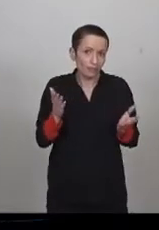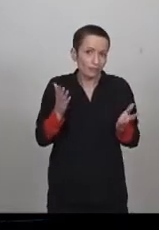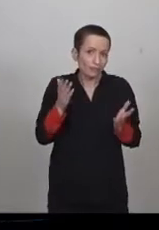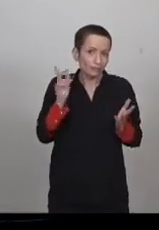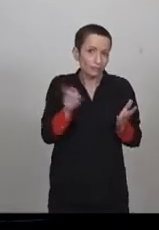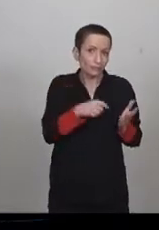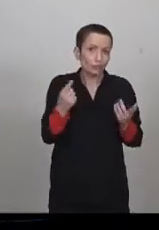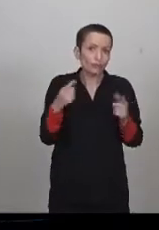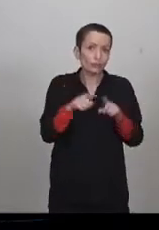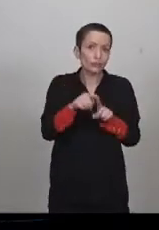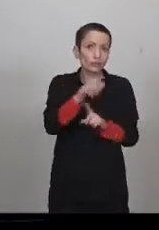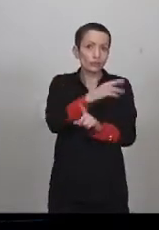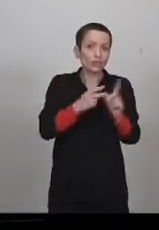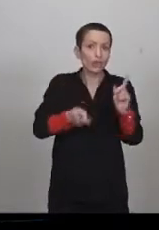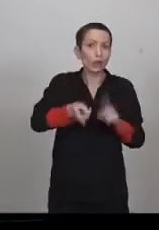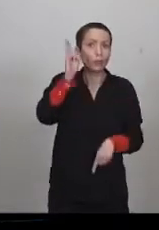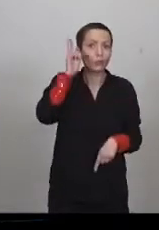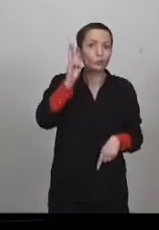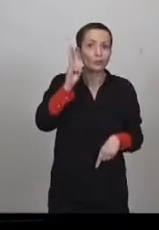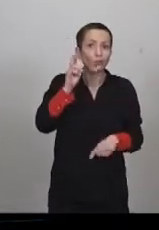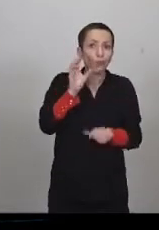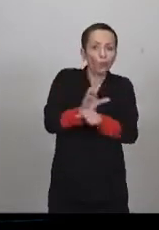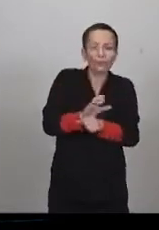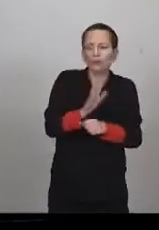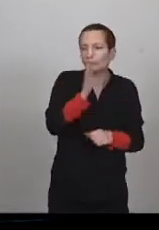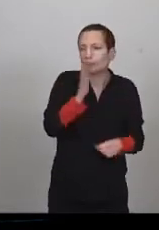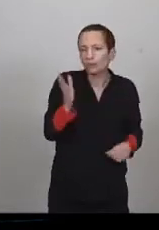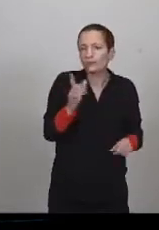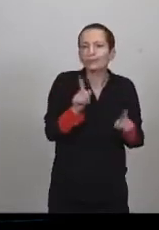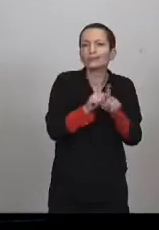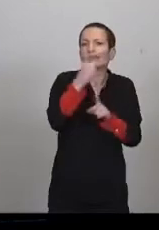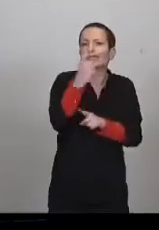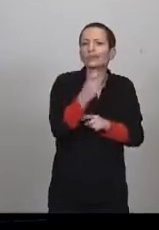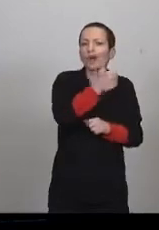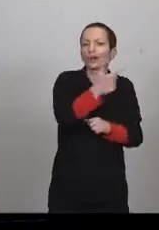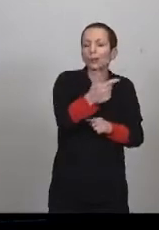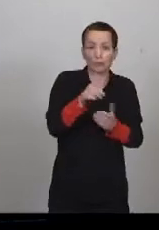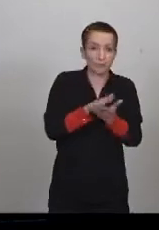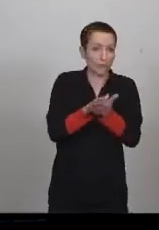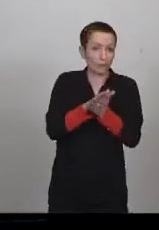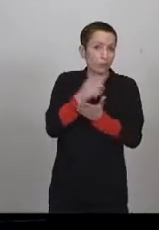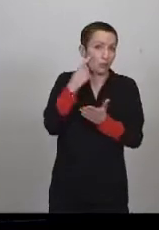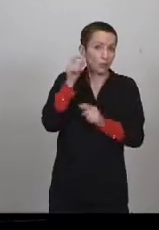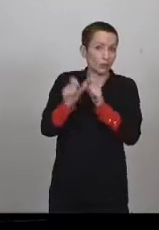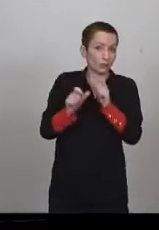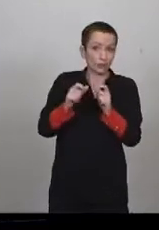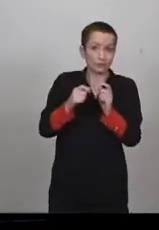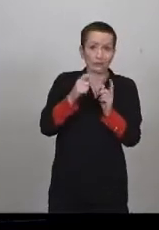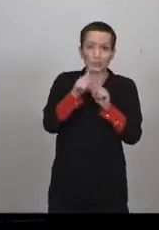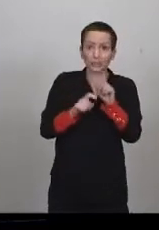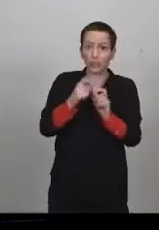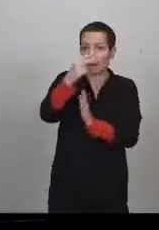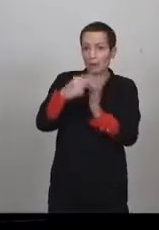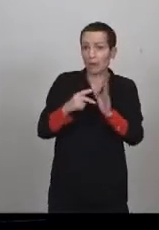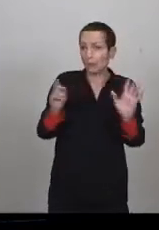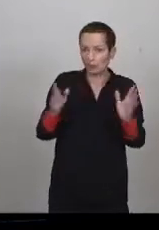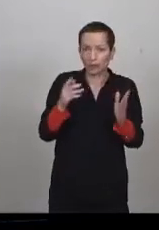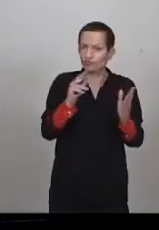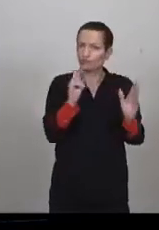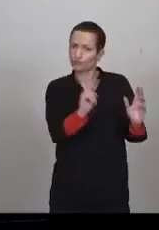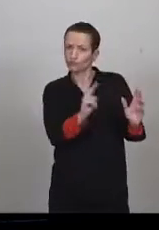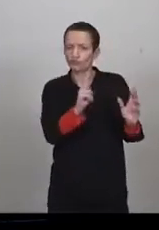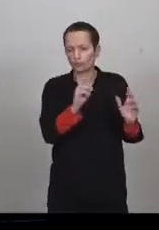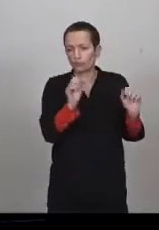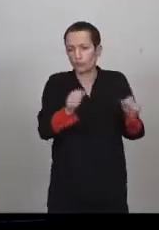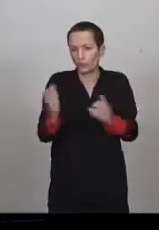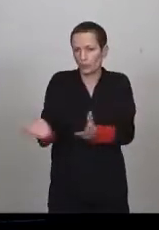justice sociale, tel que vous le formulez dans les questions 1 et 2. Pardon pour ceux qui n'ont pas lu le questionnaire, mais j'imagine qu'il est consultable facilement.